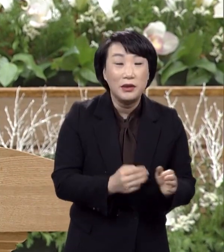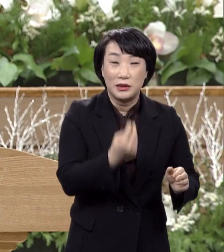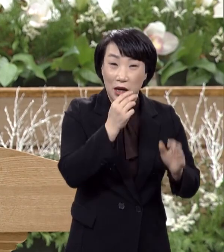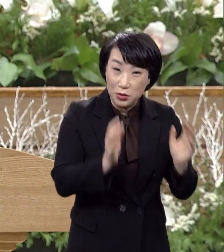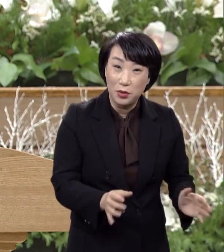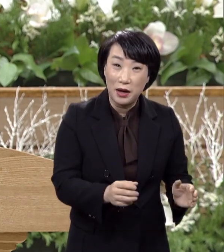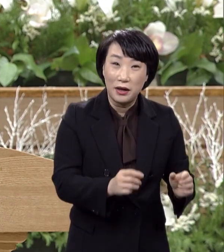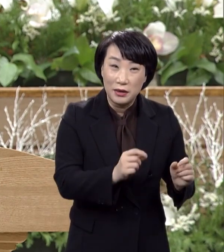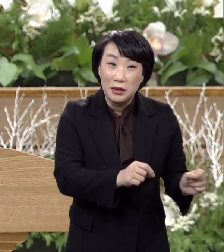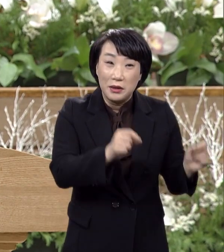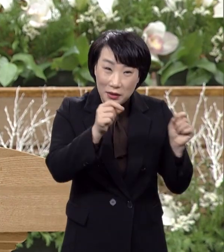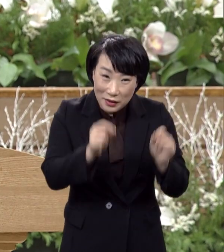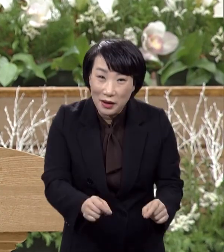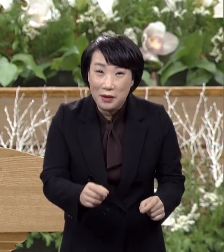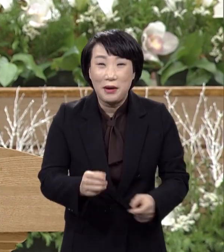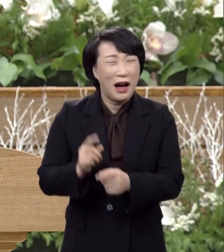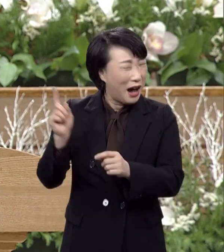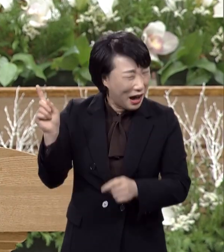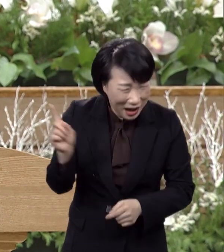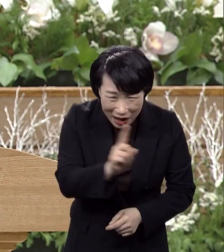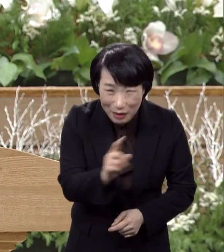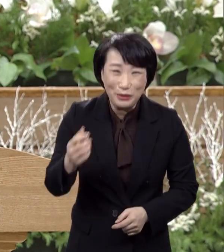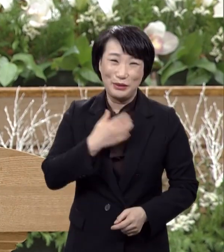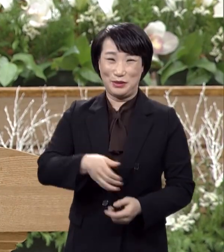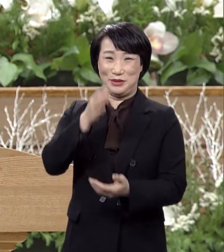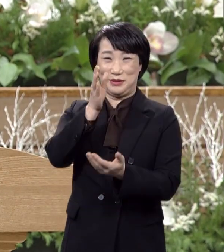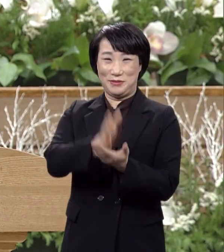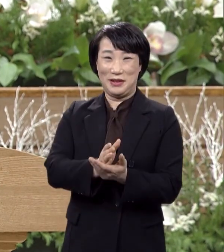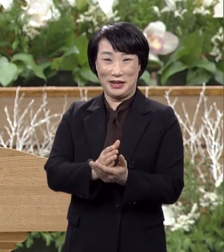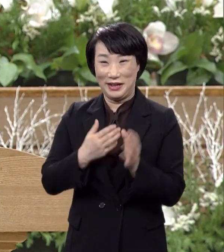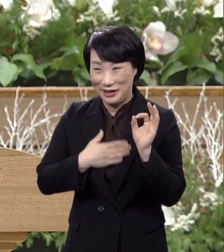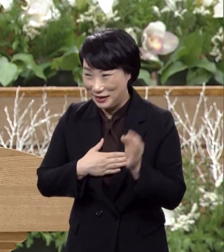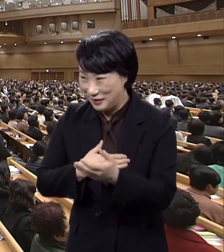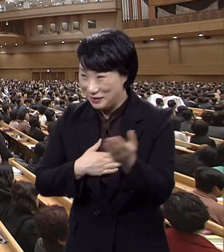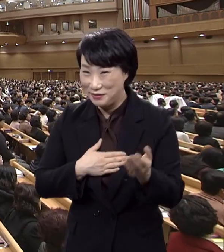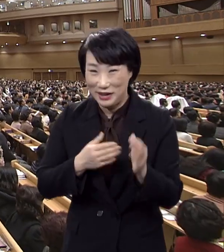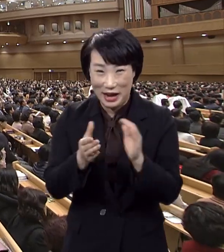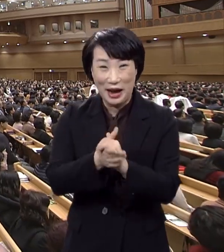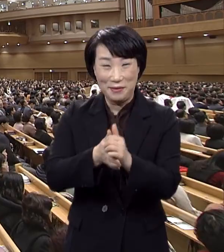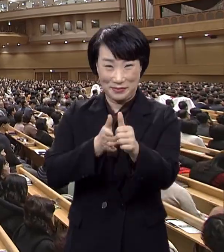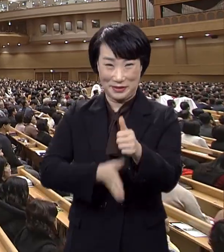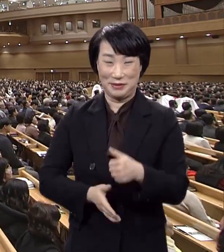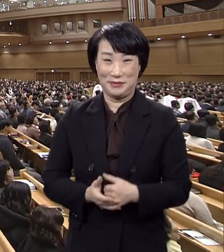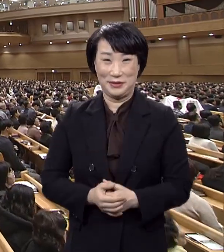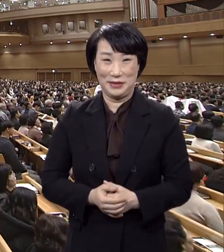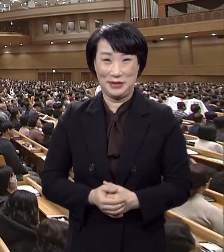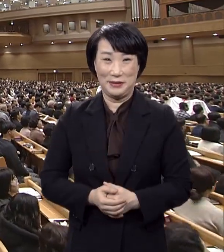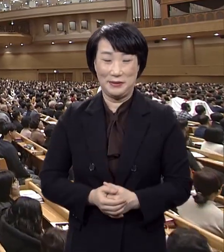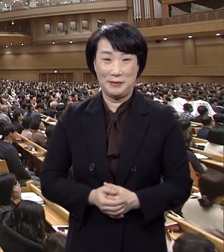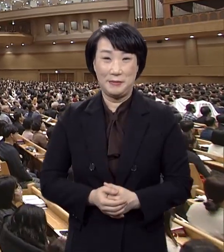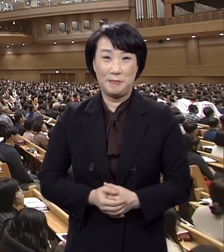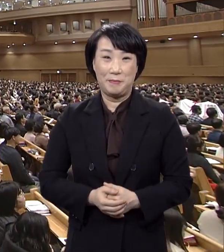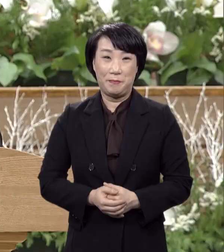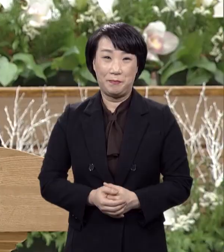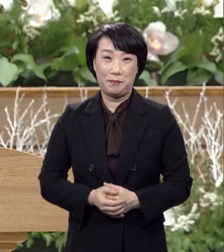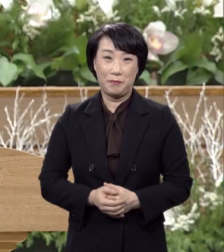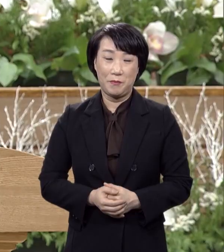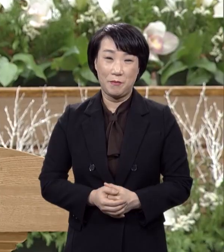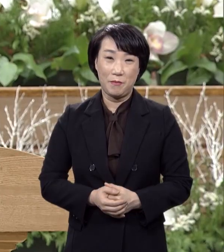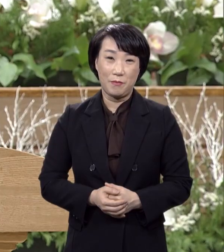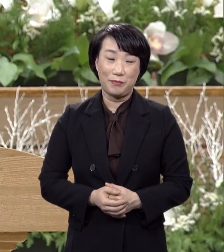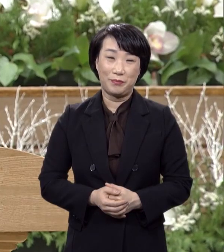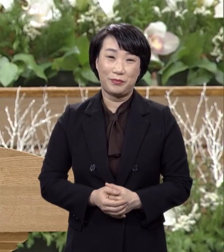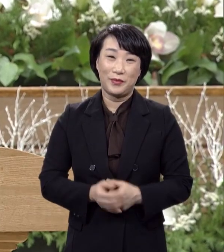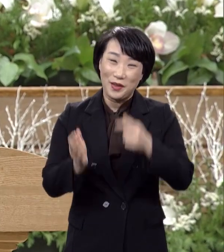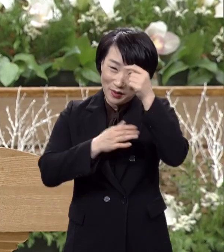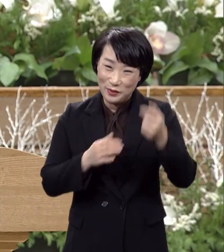것이니 아무 걱정하지 말라는 거요. 이해되시면 아멘 합시다. 예,